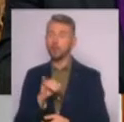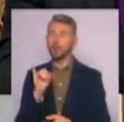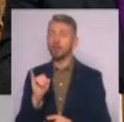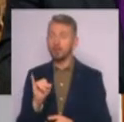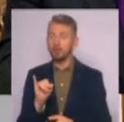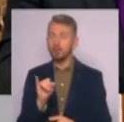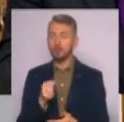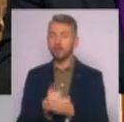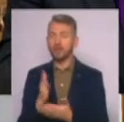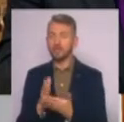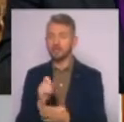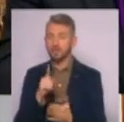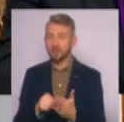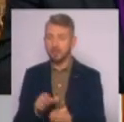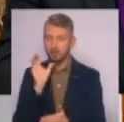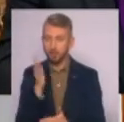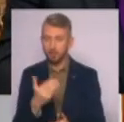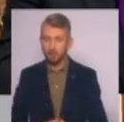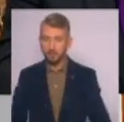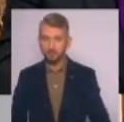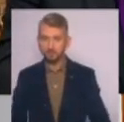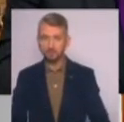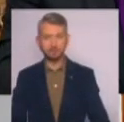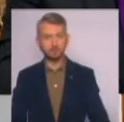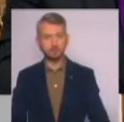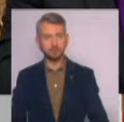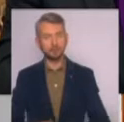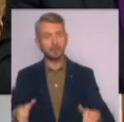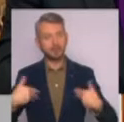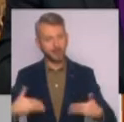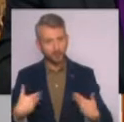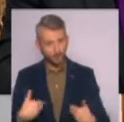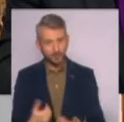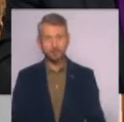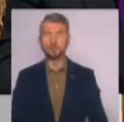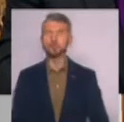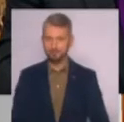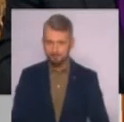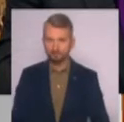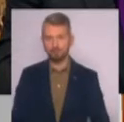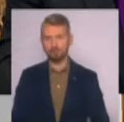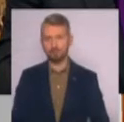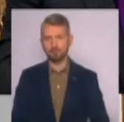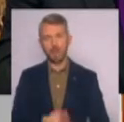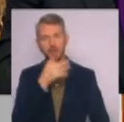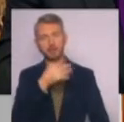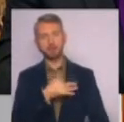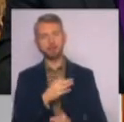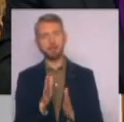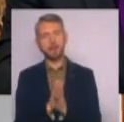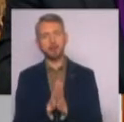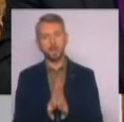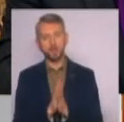до вас є запитання. Будь ласка, слухаємо вас. Здравствуйте. Здравствуйте. Скажите,